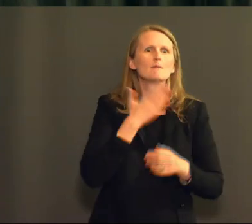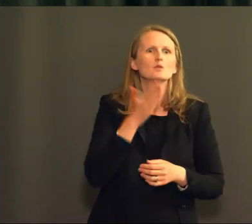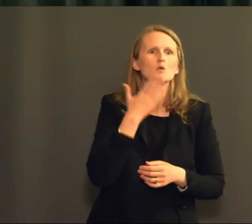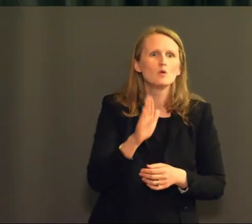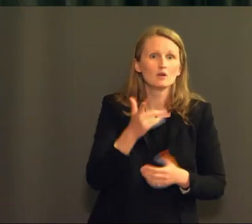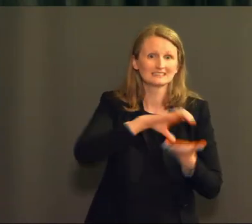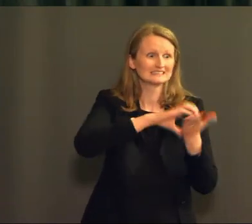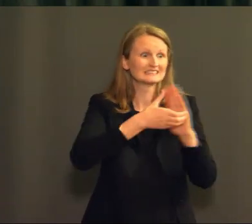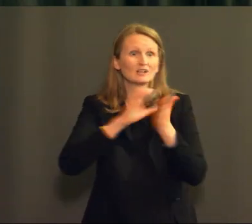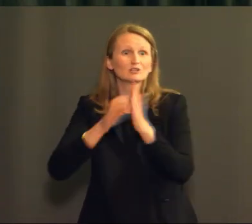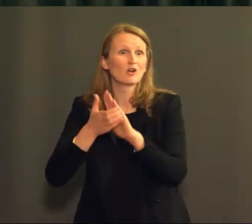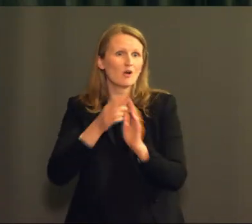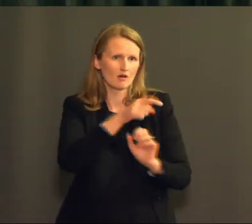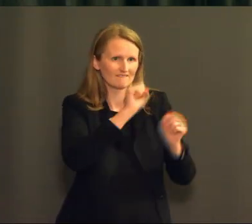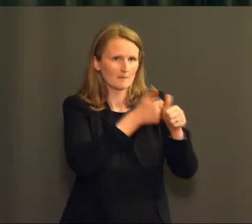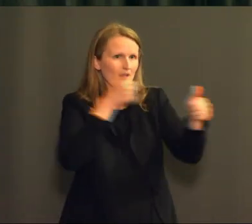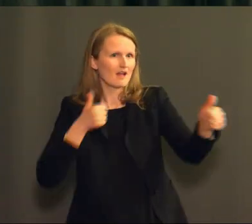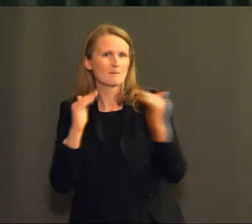du coronavirus sur 14 jours